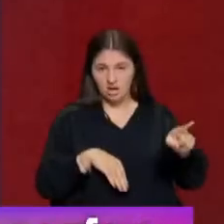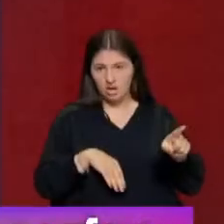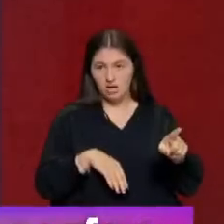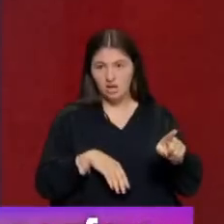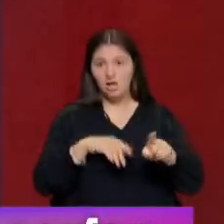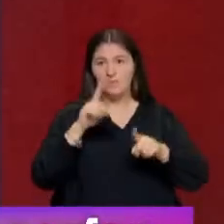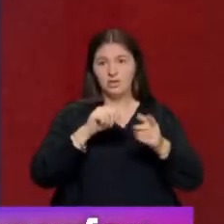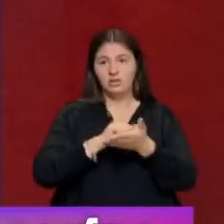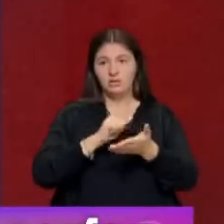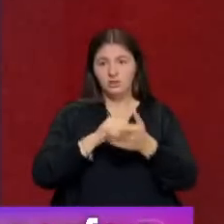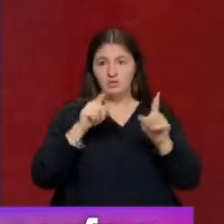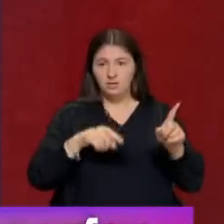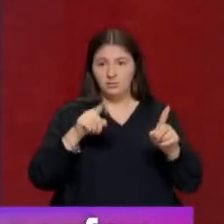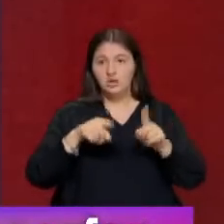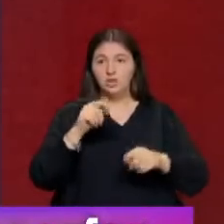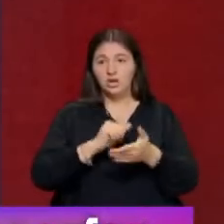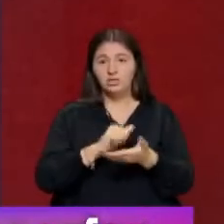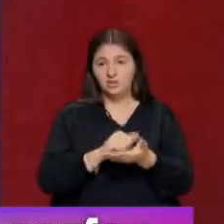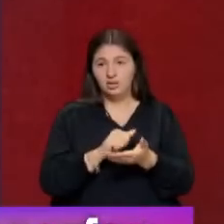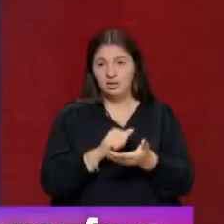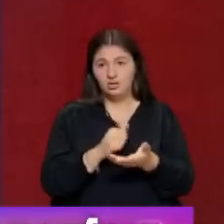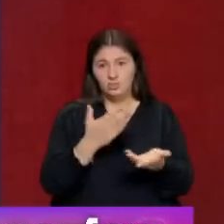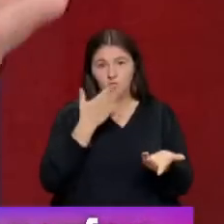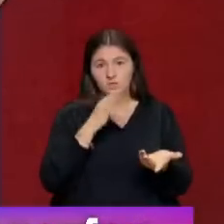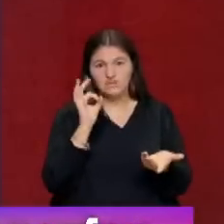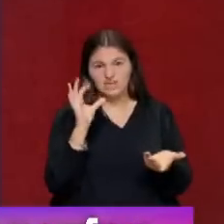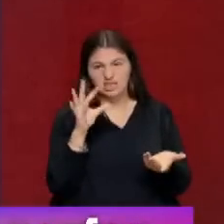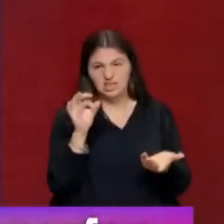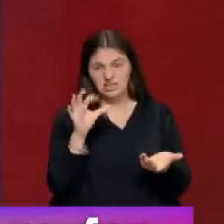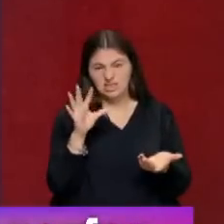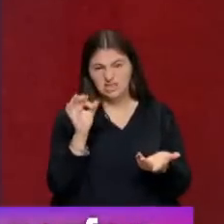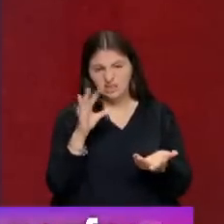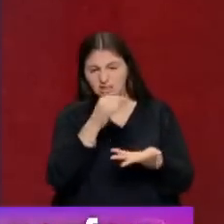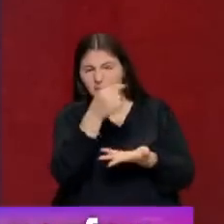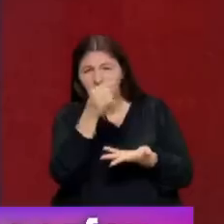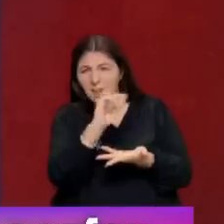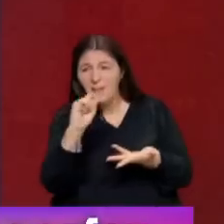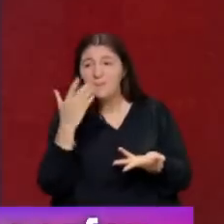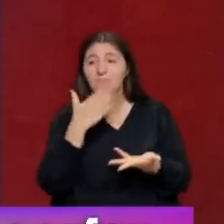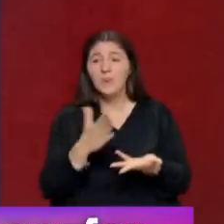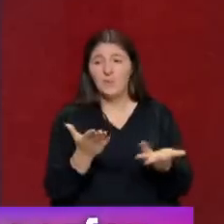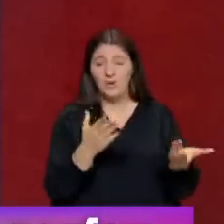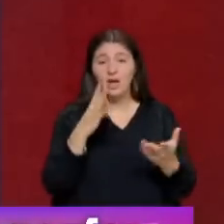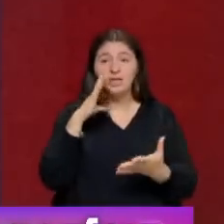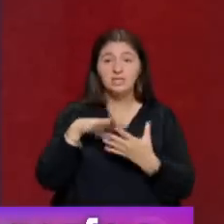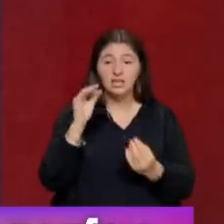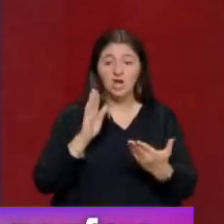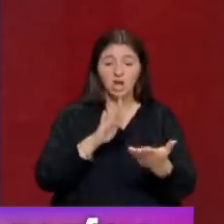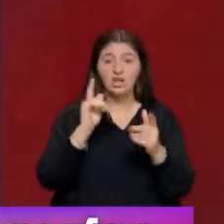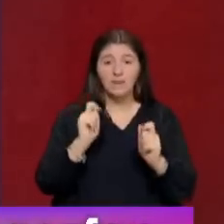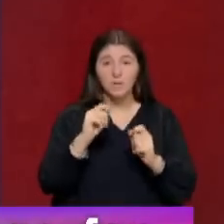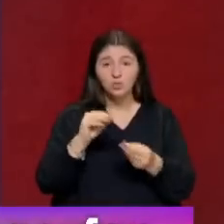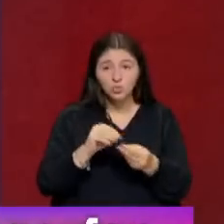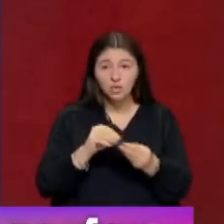bazı gazetelerde var bazı gazetelerde yok Hiç yok yani satırı yok Hani insanlar karşı